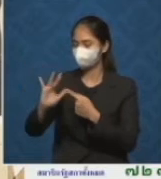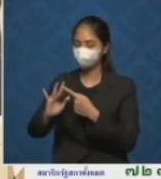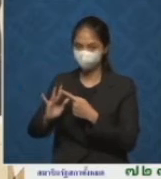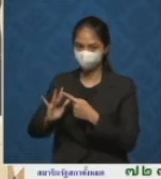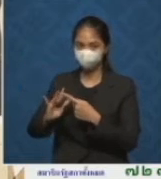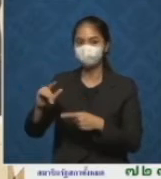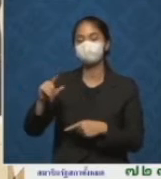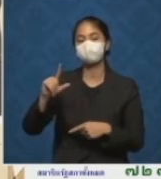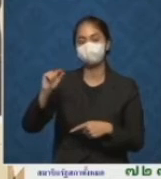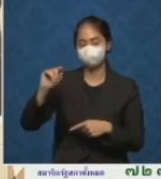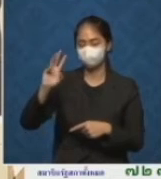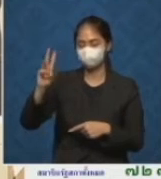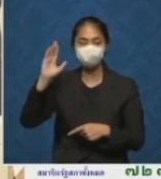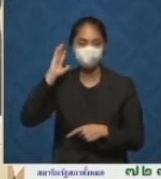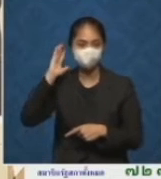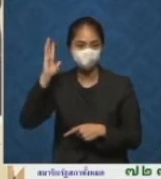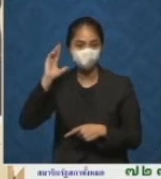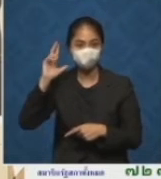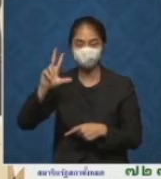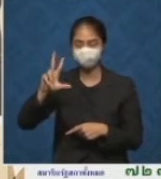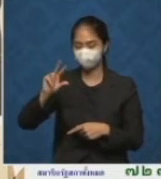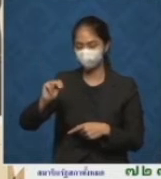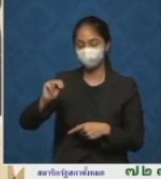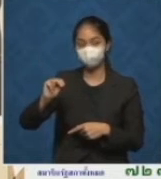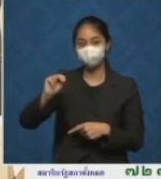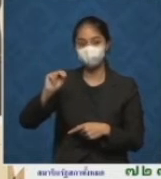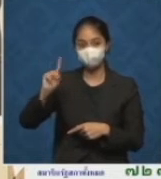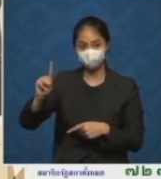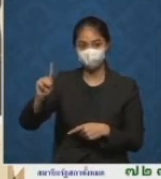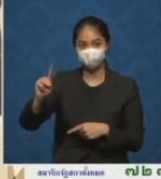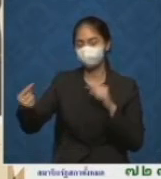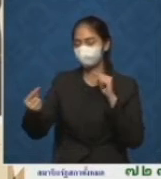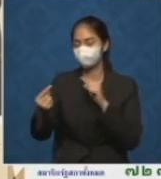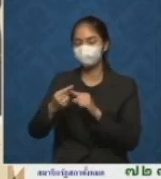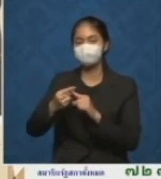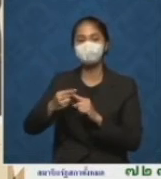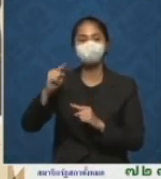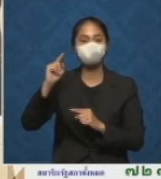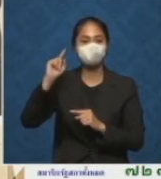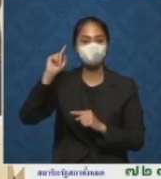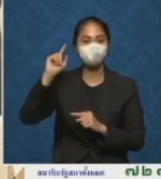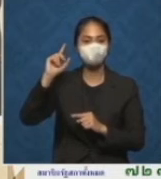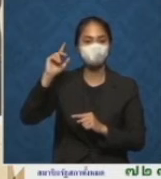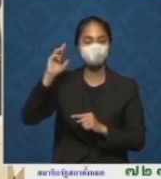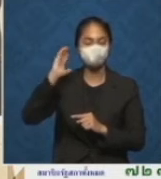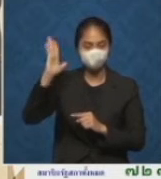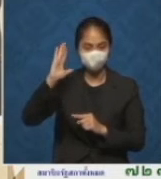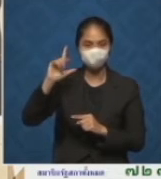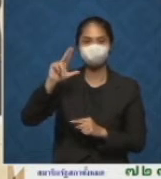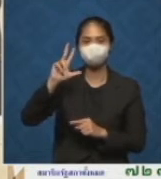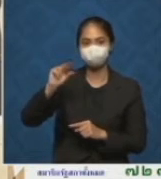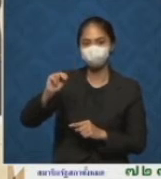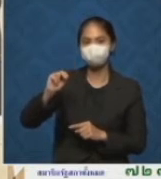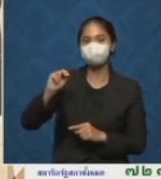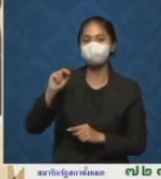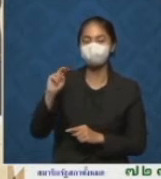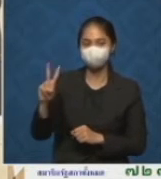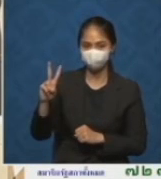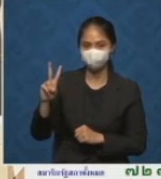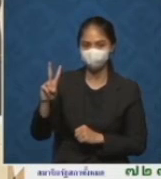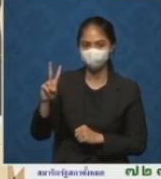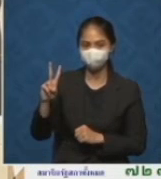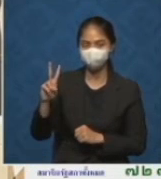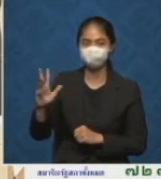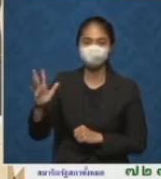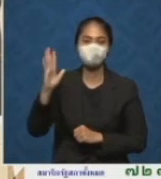สน31ผู้ช่วยศาสตราจารย์จักรพันธ์พรนิมิตร32